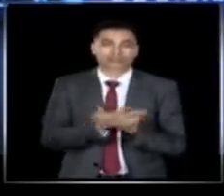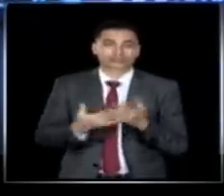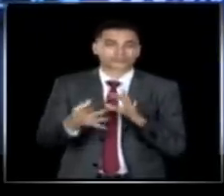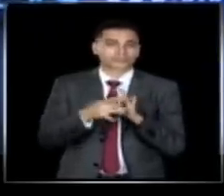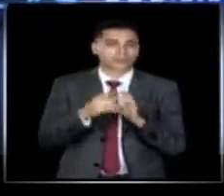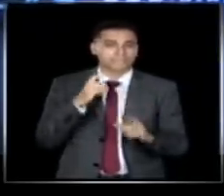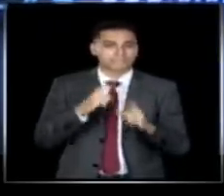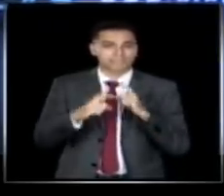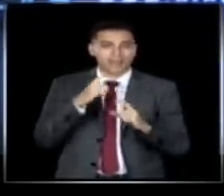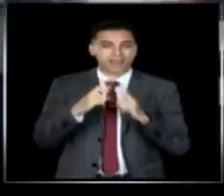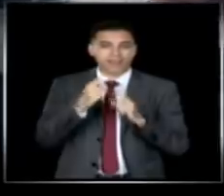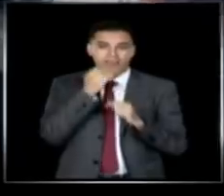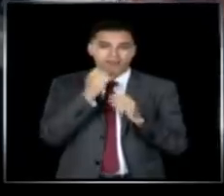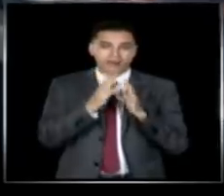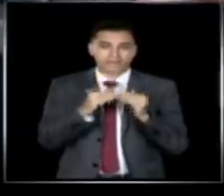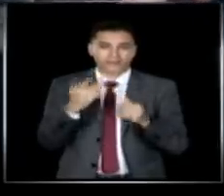البنك الأهلي المصري، مستحيل.